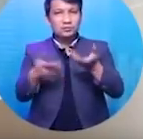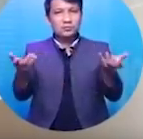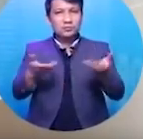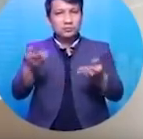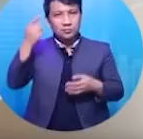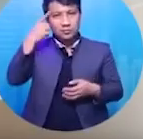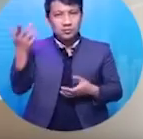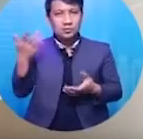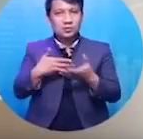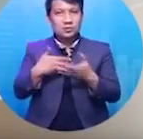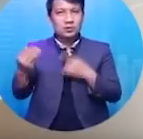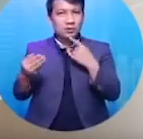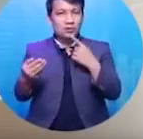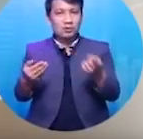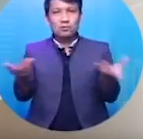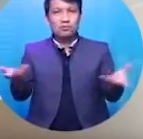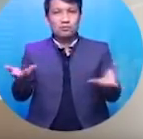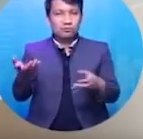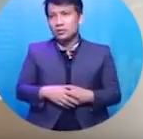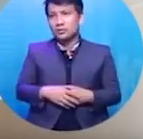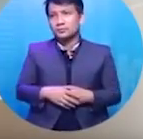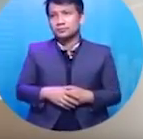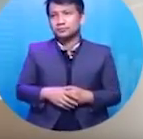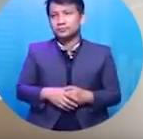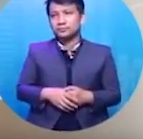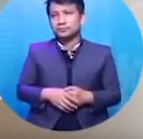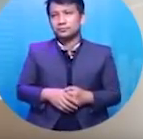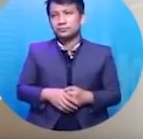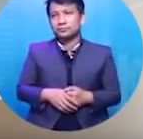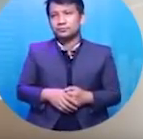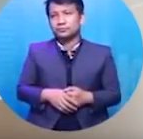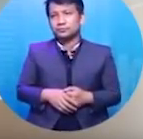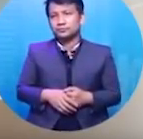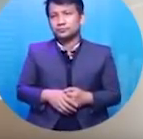po makakapagsabi, wala akong lalaki.